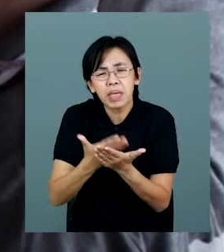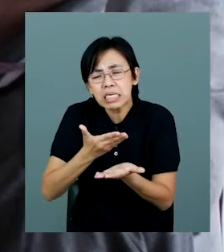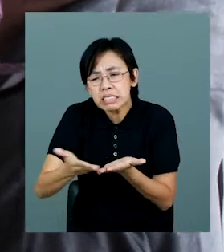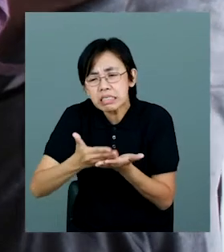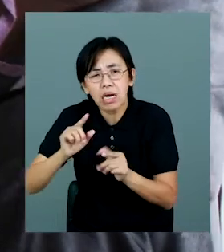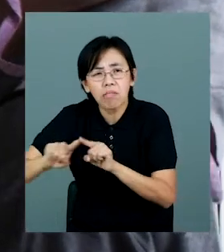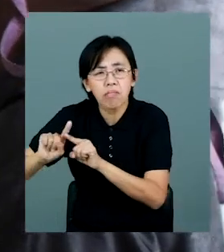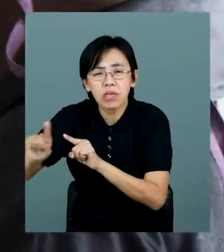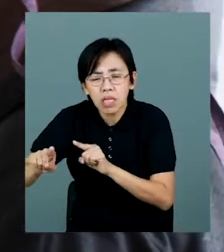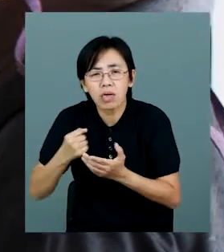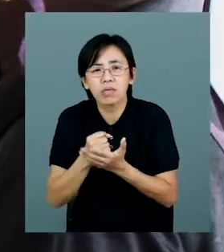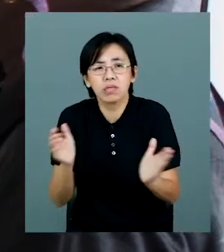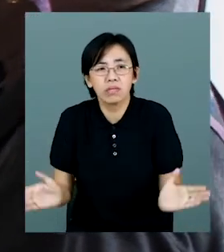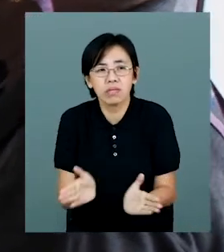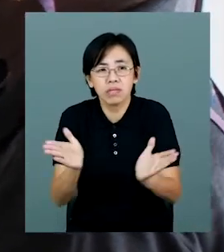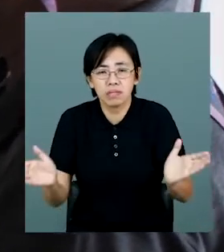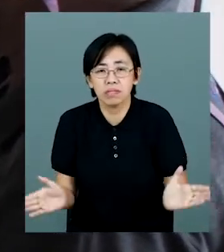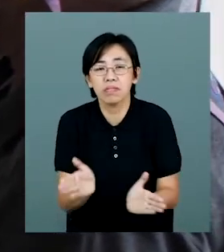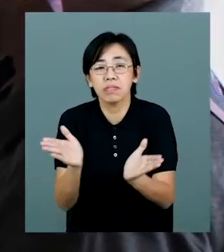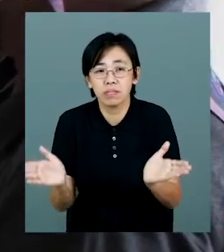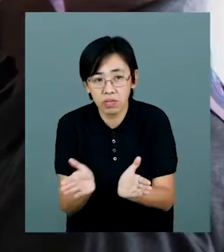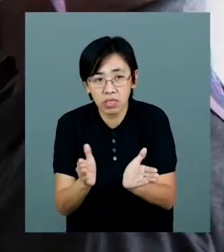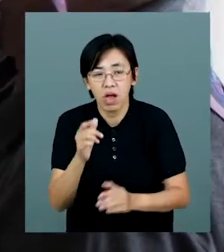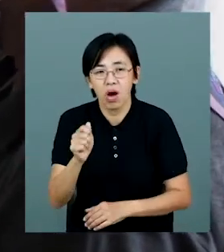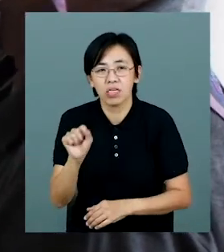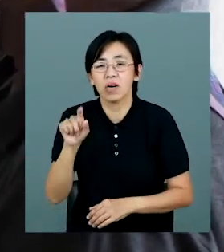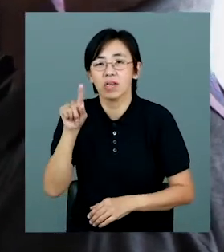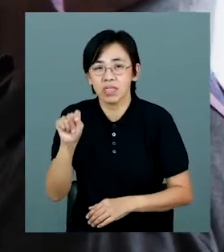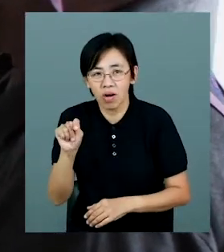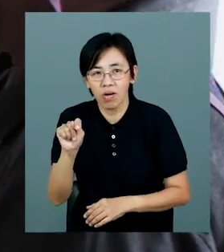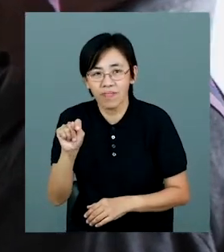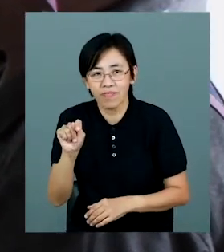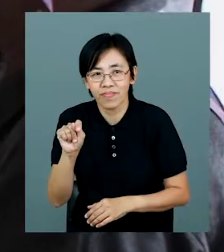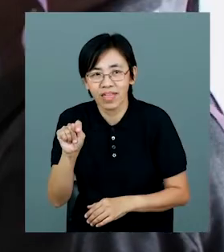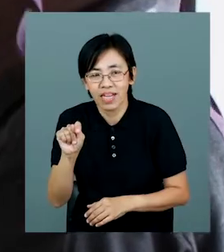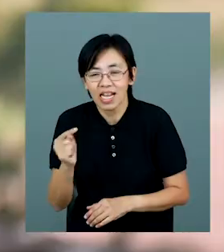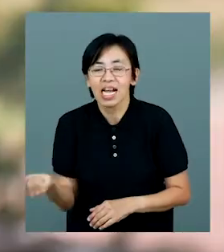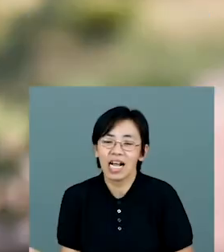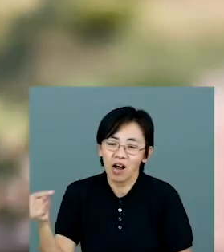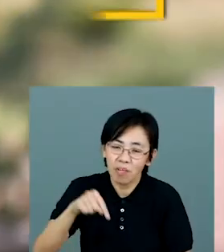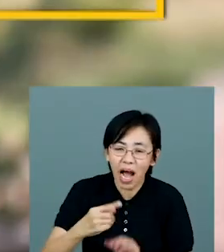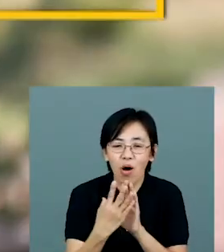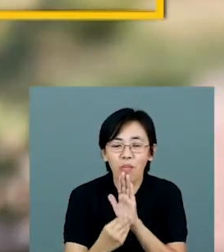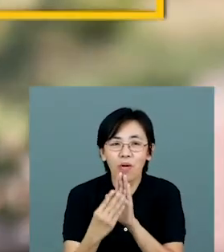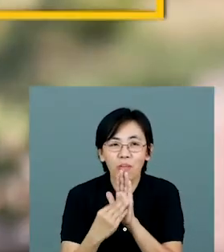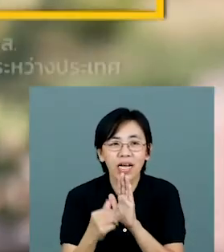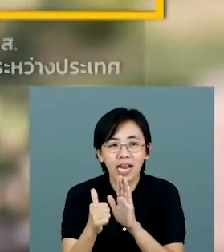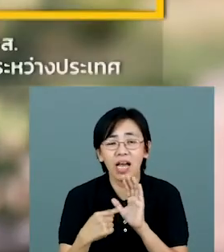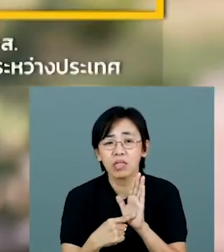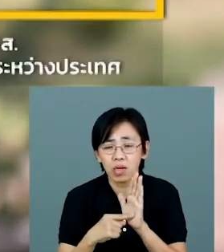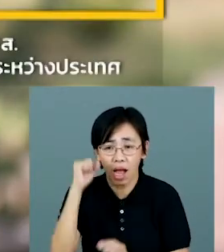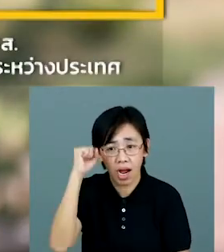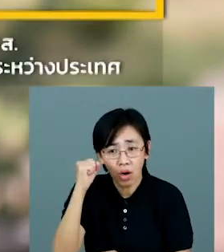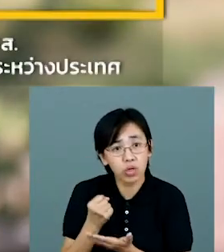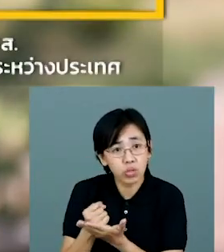ของค่าอื่นๆที่เป็นการสนับสนุนให้อสต.เขาเข้ามาสู่การอบรมได้ง่ายขึ้นยกตัว